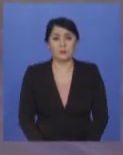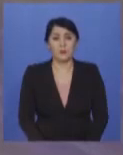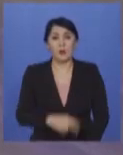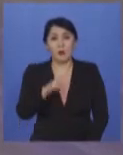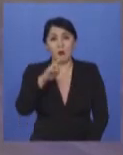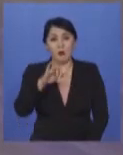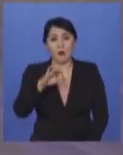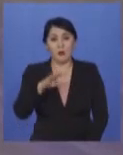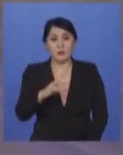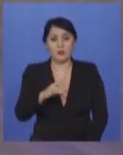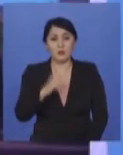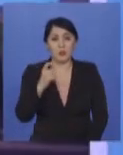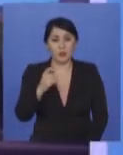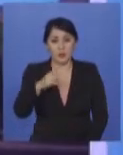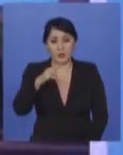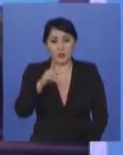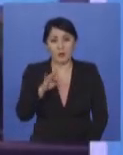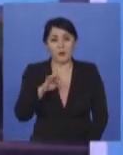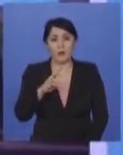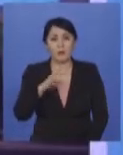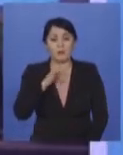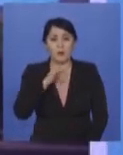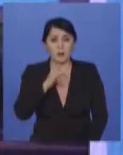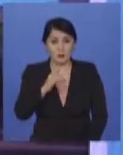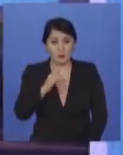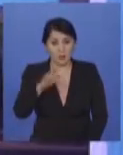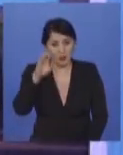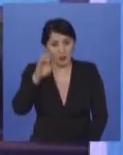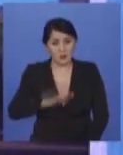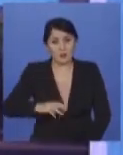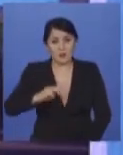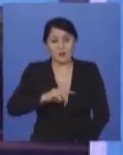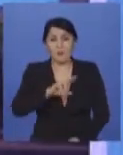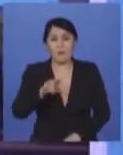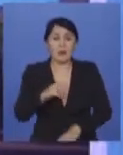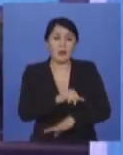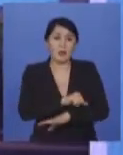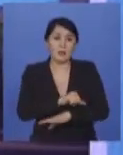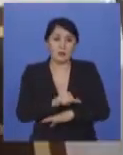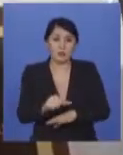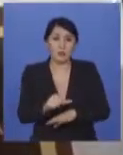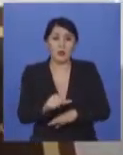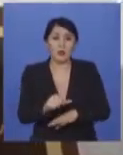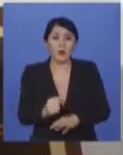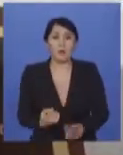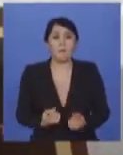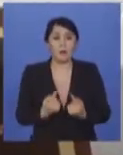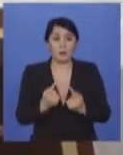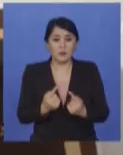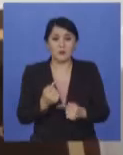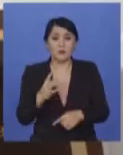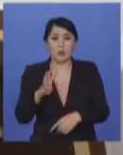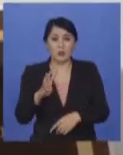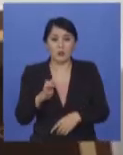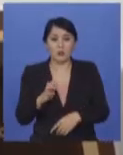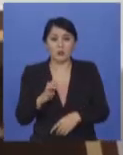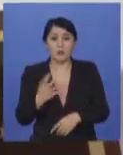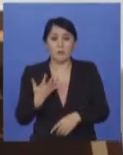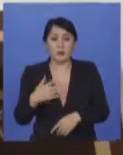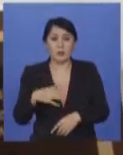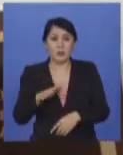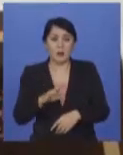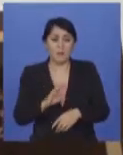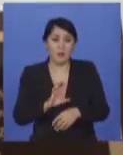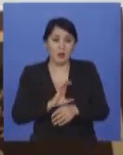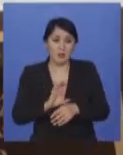Аманжол Кошанов экономист ғалым ретінде біздің елде ғана емес, тымады және шет мемлекеттерде де белгілі. Ол 450-ден астам ғылыми еңбектің,